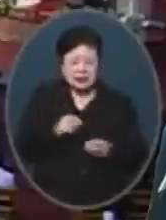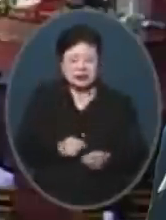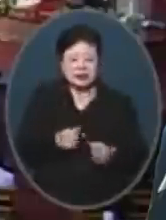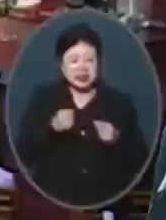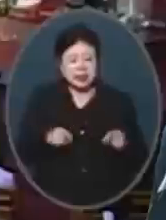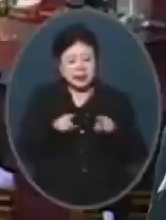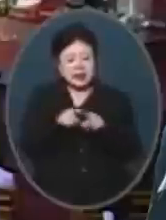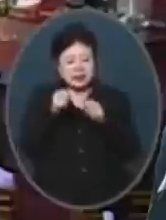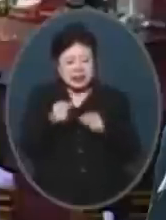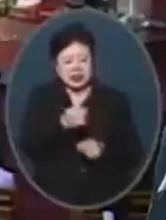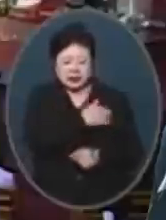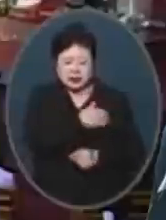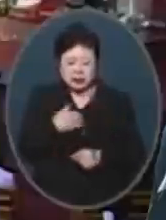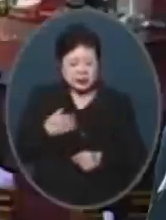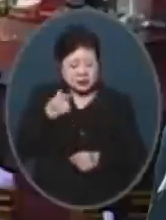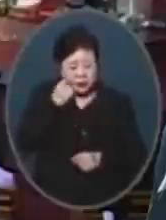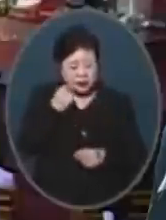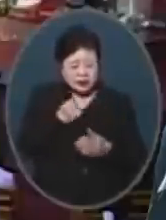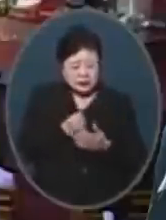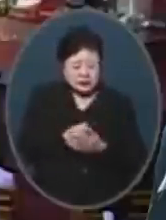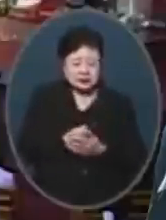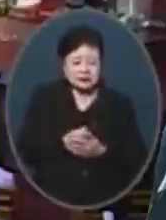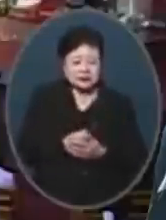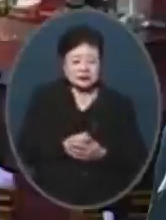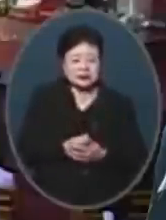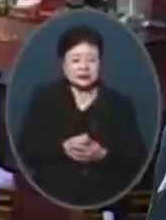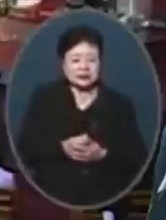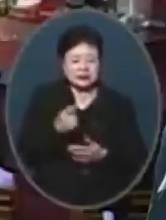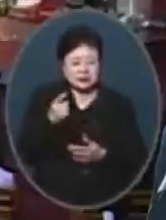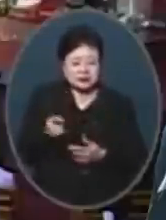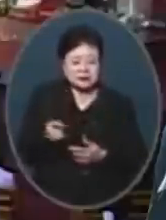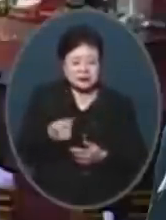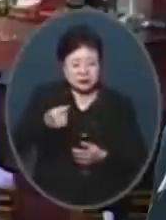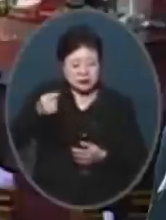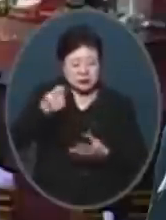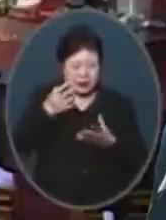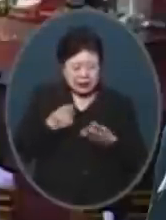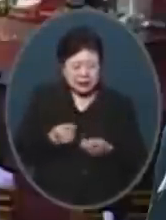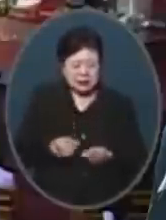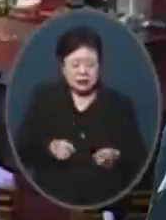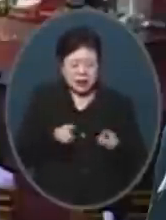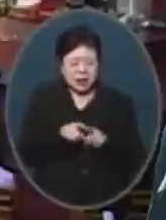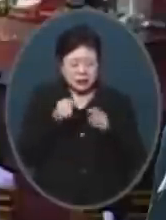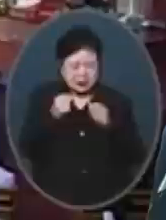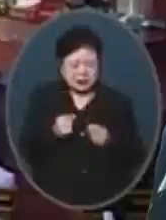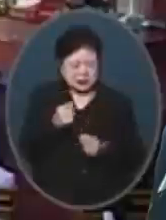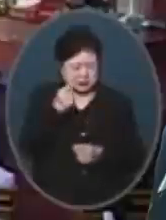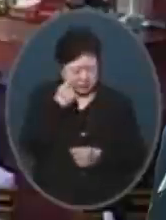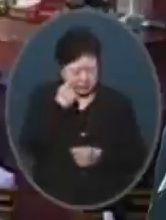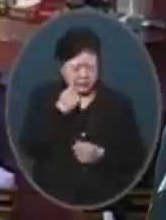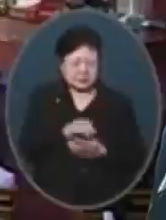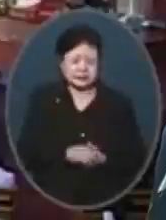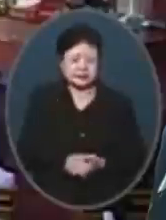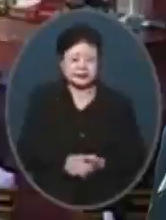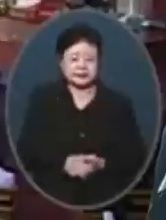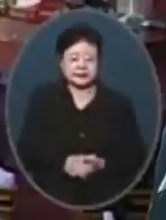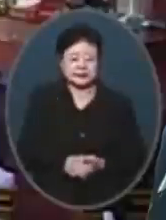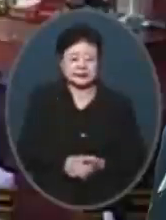동거하기에 능력하지 못하며 이는 아들의 그들의 소유가 많아서 동거할 수가